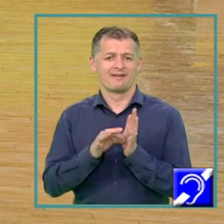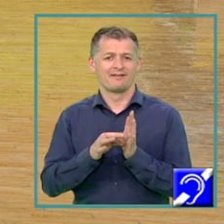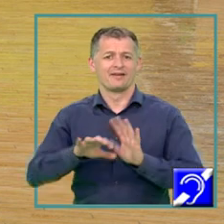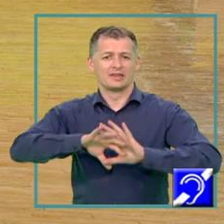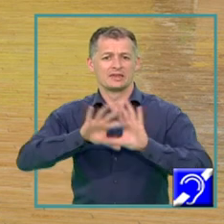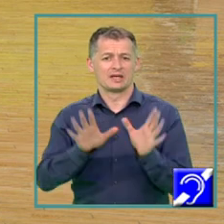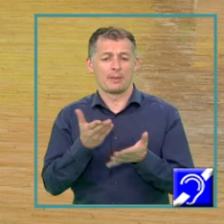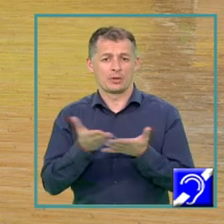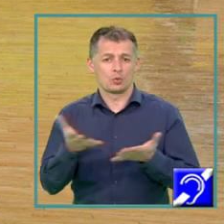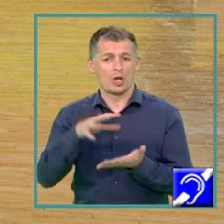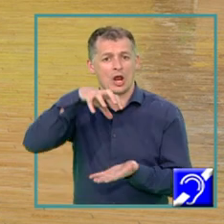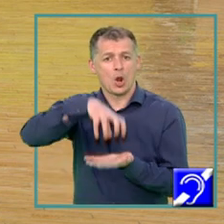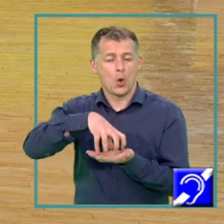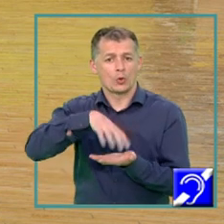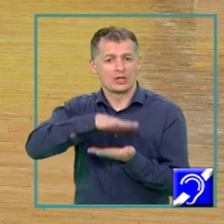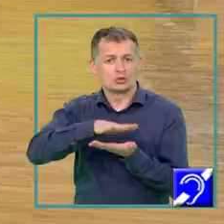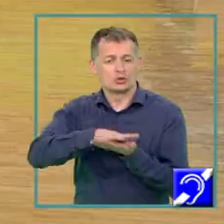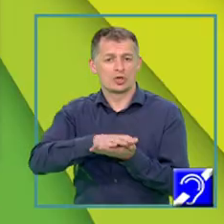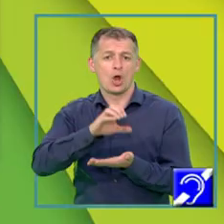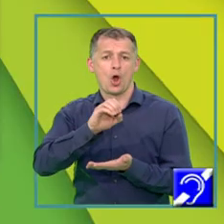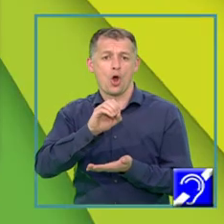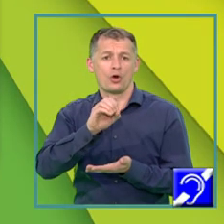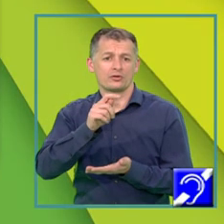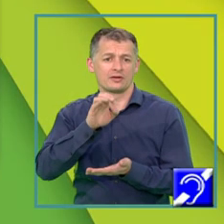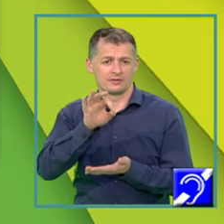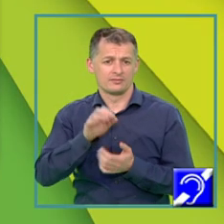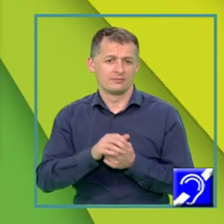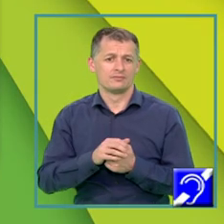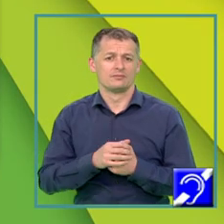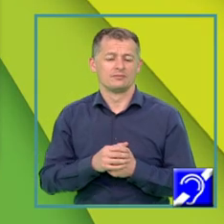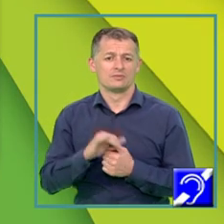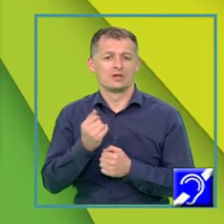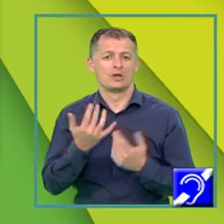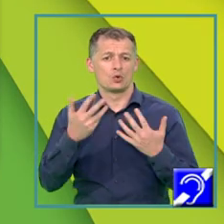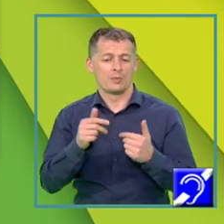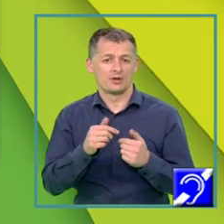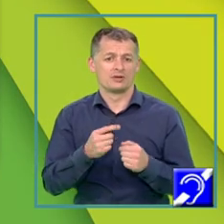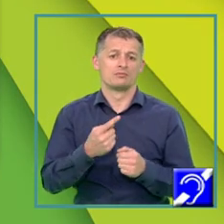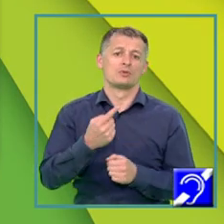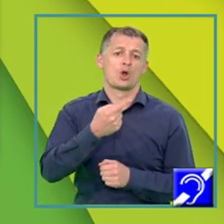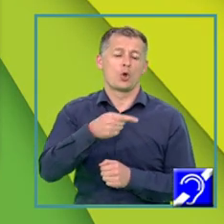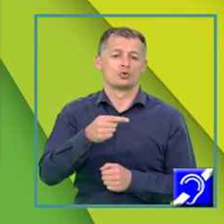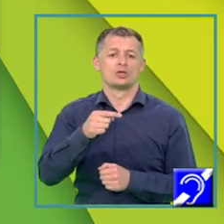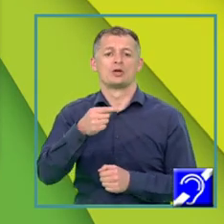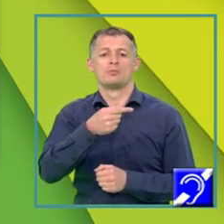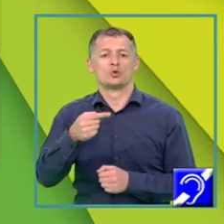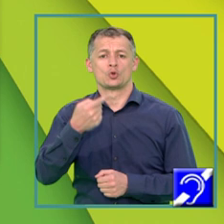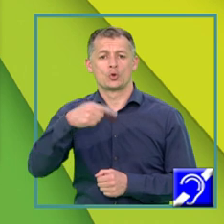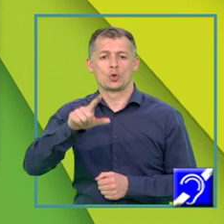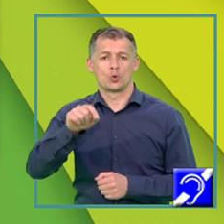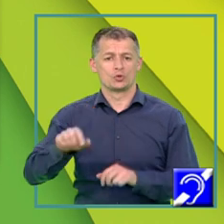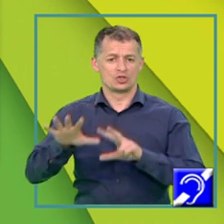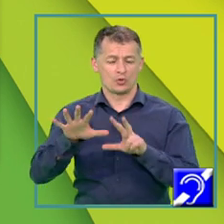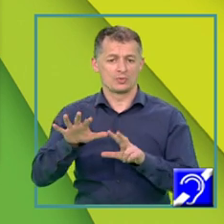pentru care spațiul de stocare este de un octet sau bate valorile sunt cuprinse între minus 100 28 și